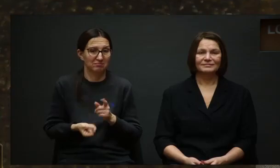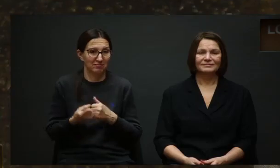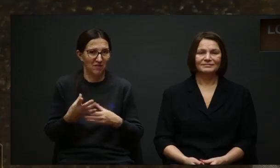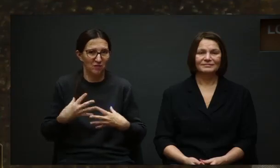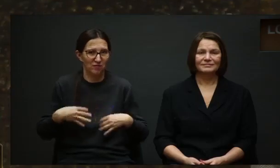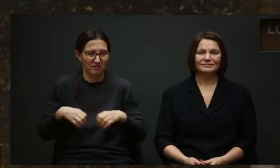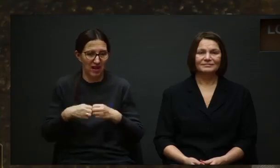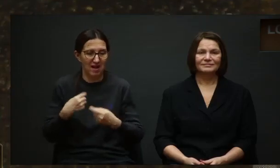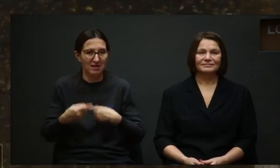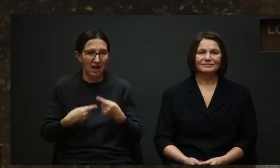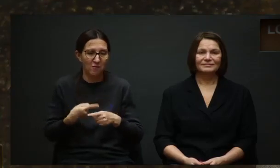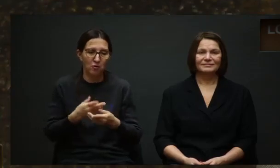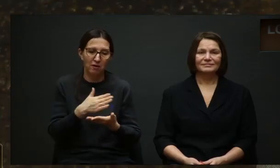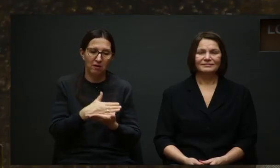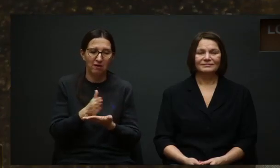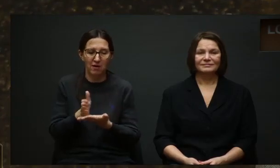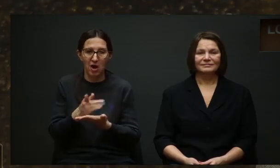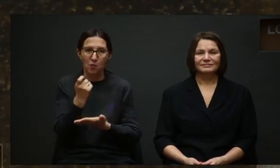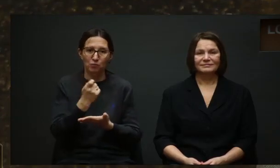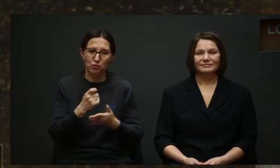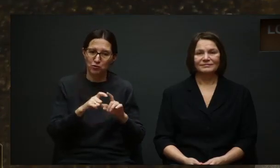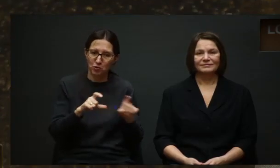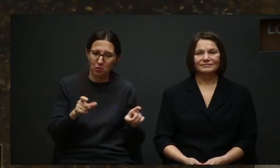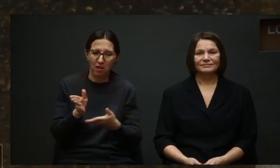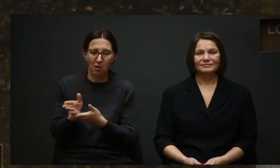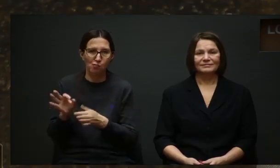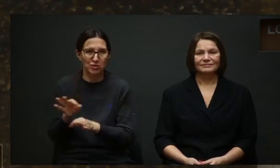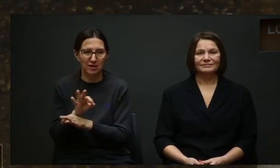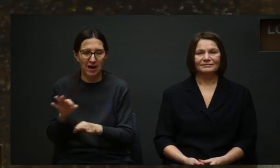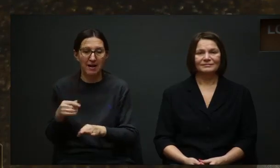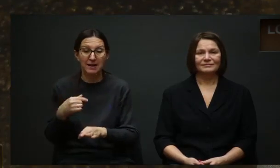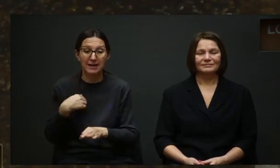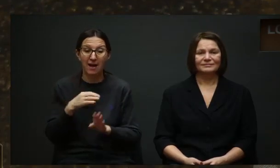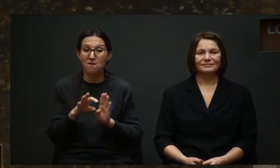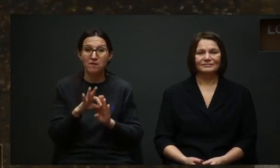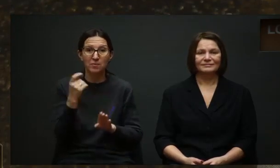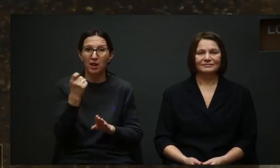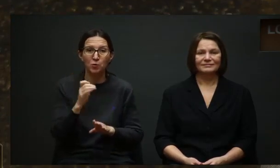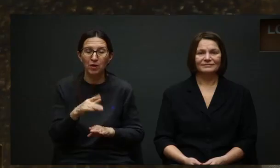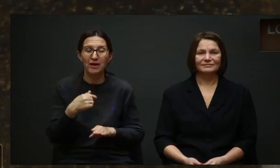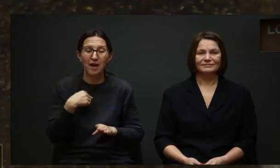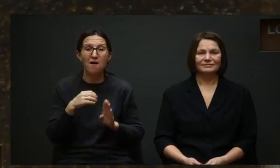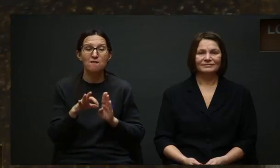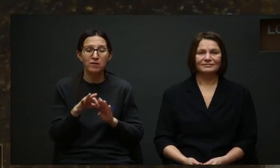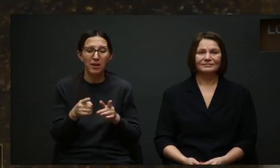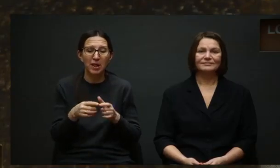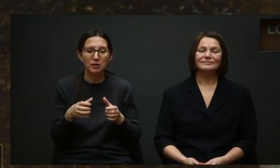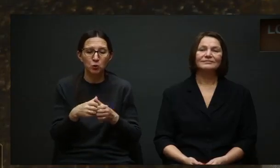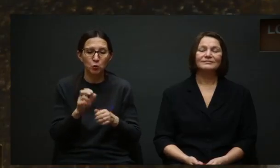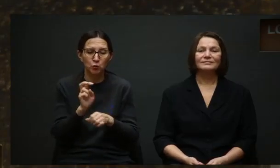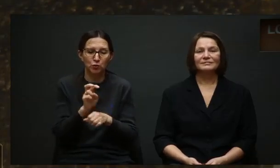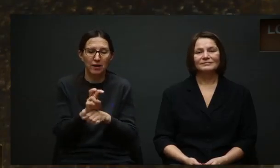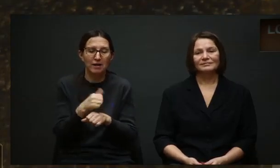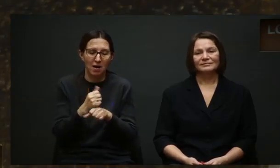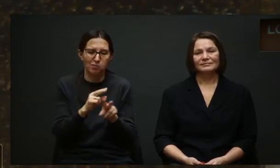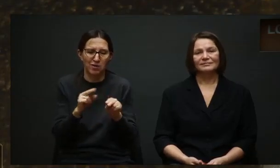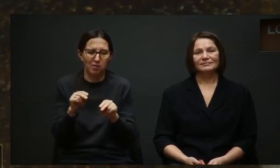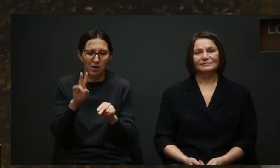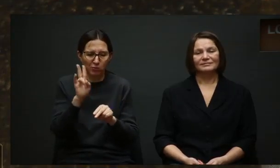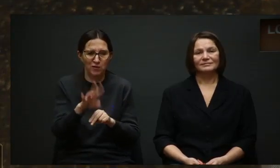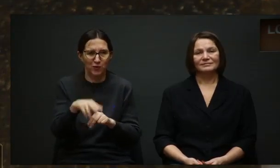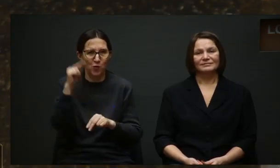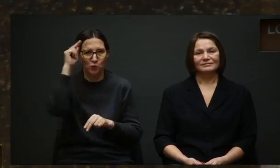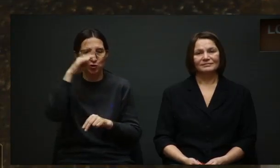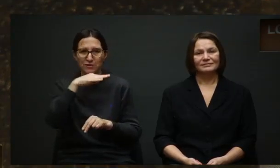между музыкальной школой или художественной, я выбрал даже не художественную школу, а просто студию, в которую я благополучно и проучился много